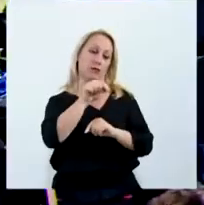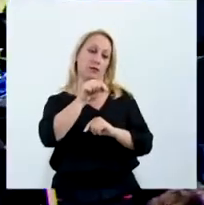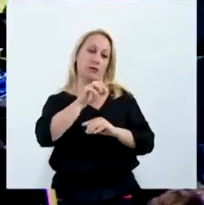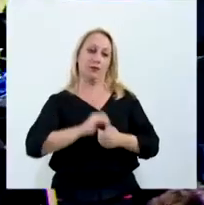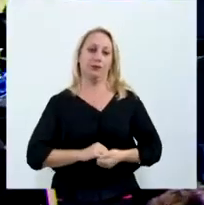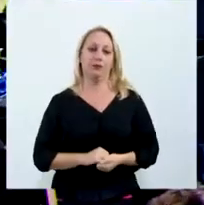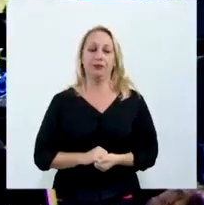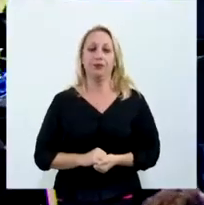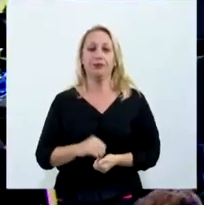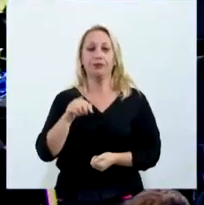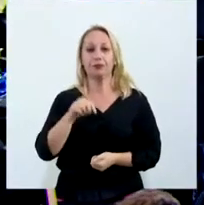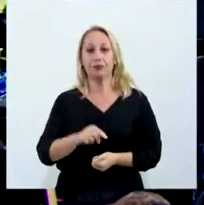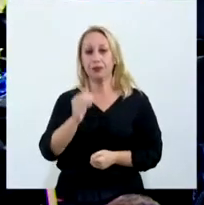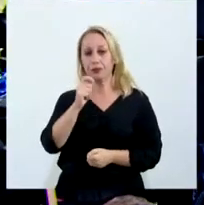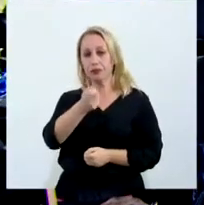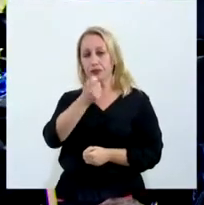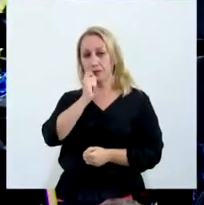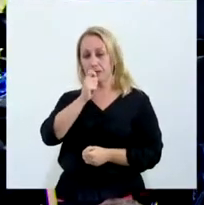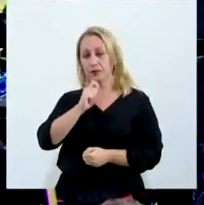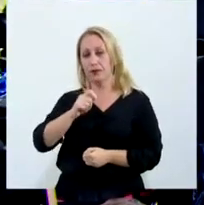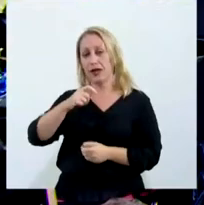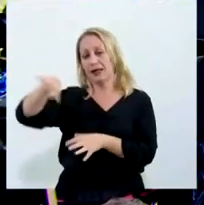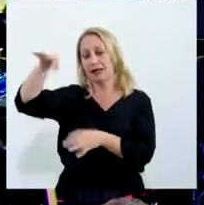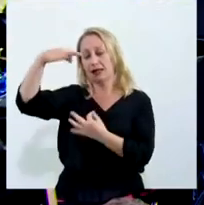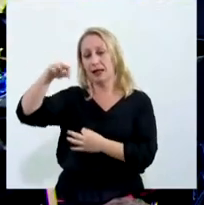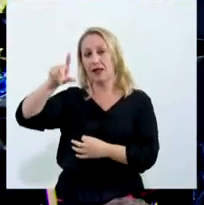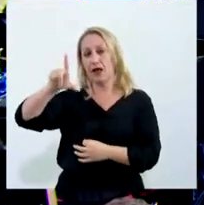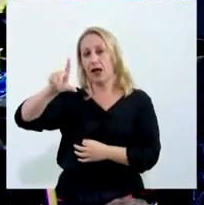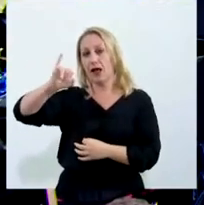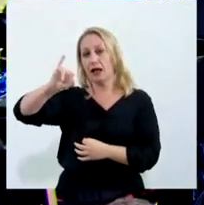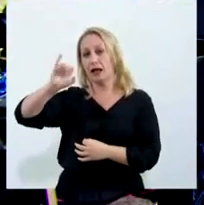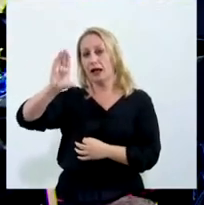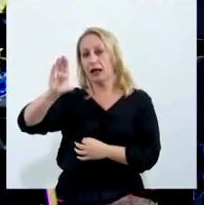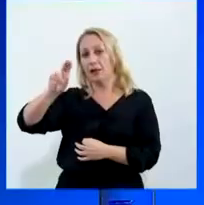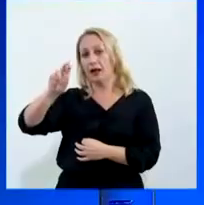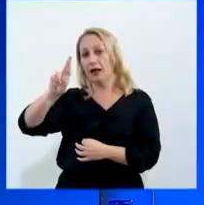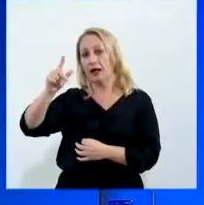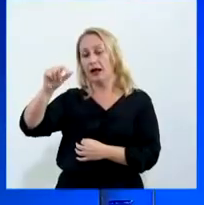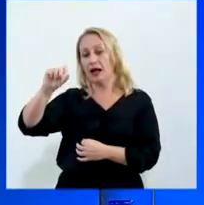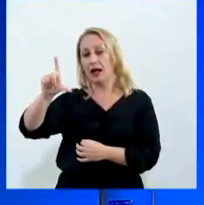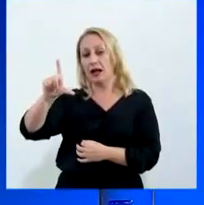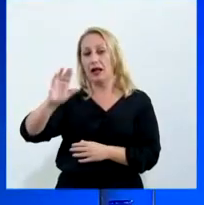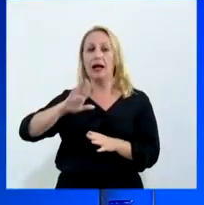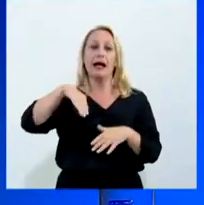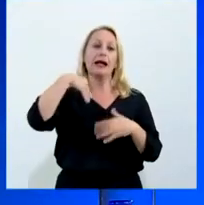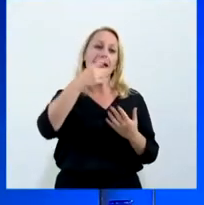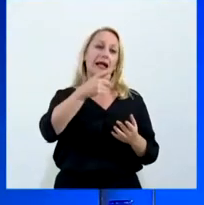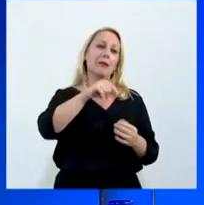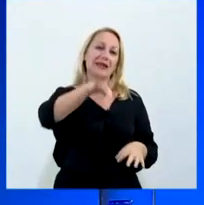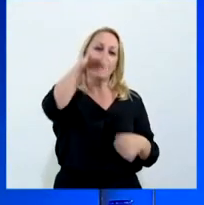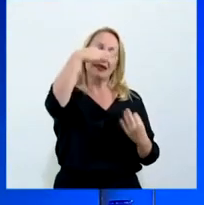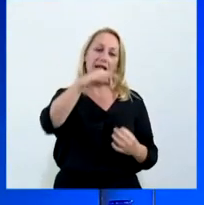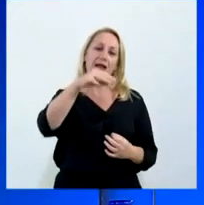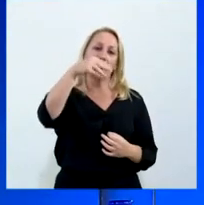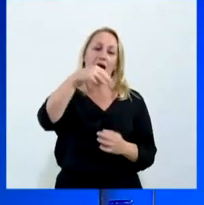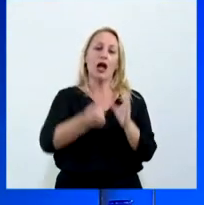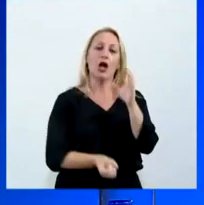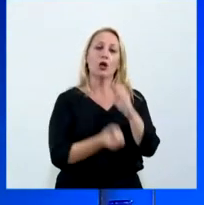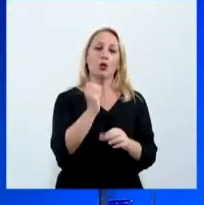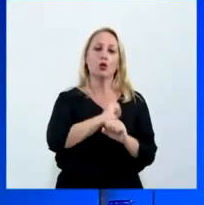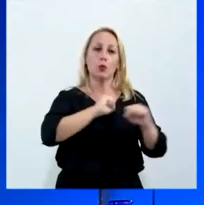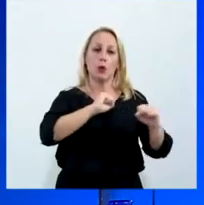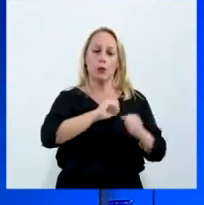Ο Νικόλας Σταμπακόπουλος από το liberal.gr και να ετοιμάζεται η Αμαλία Κάντζου από το newsbomb.gr.